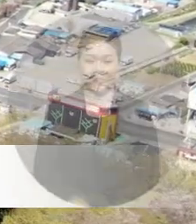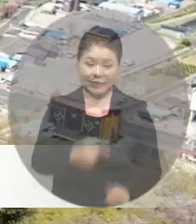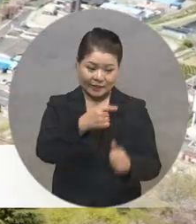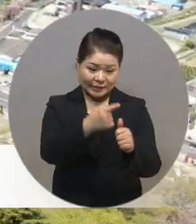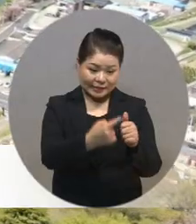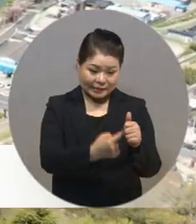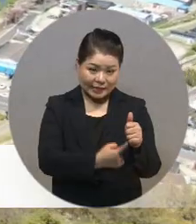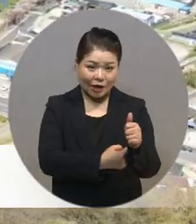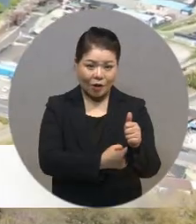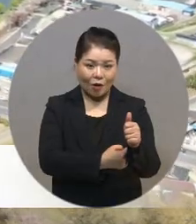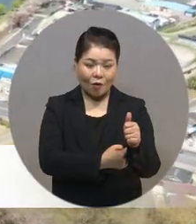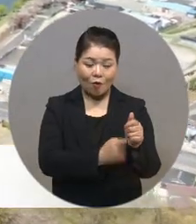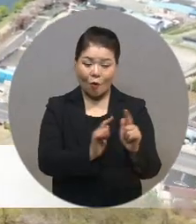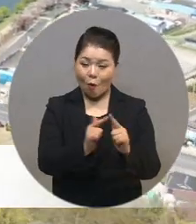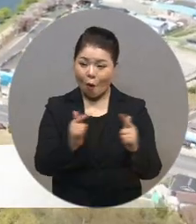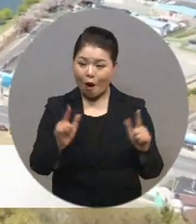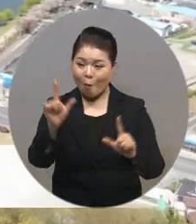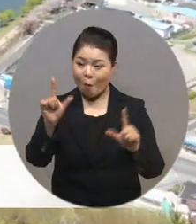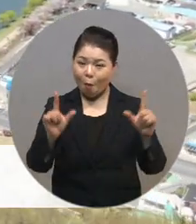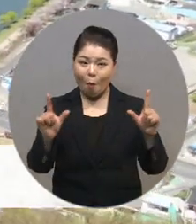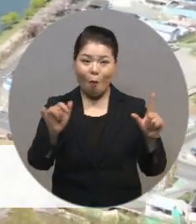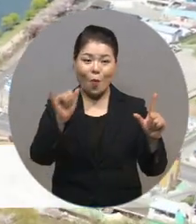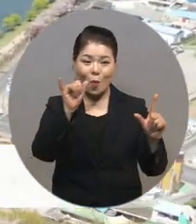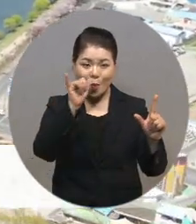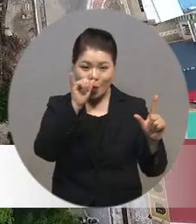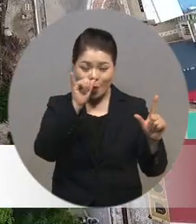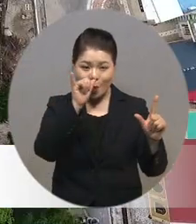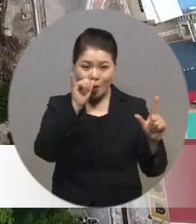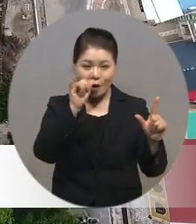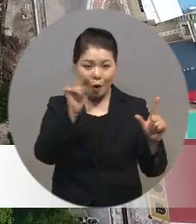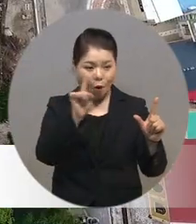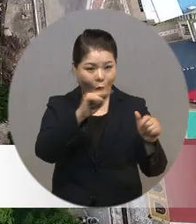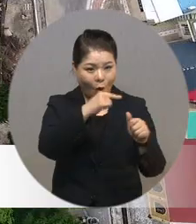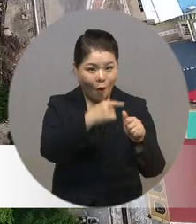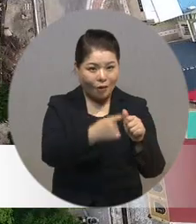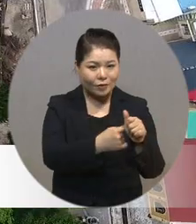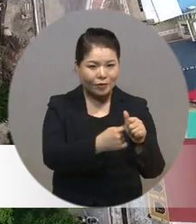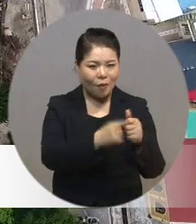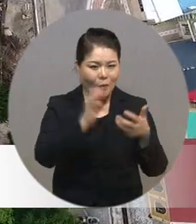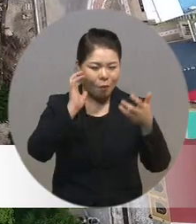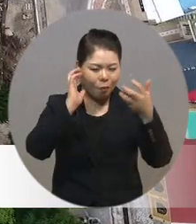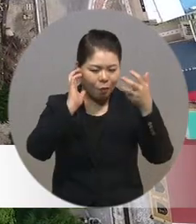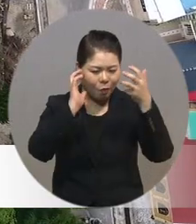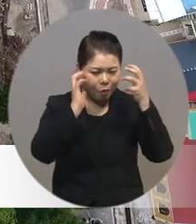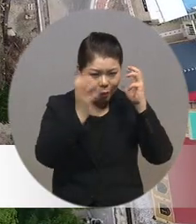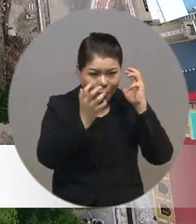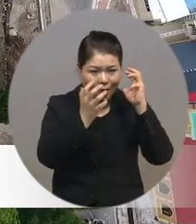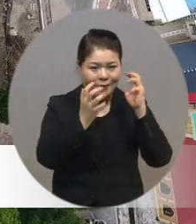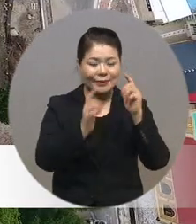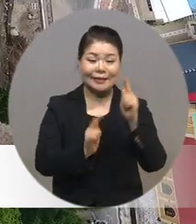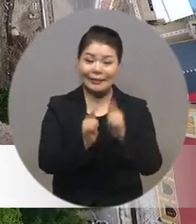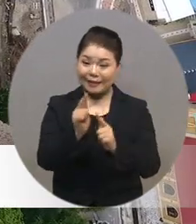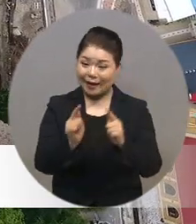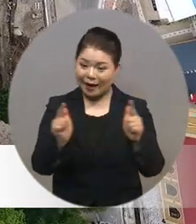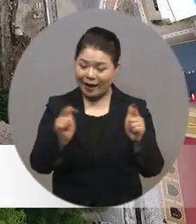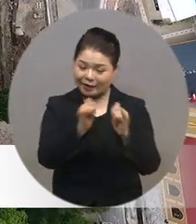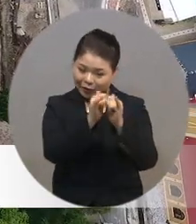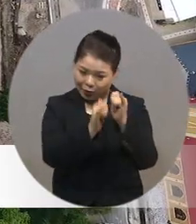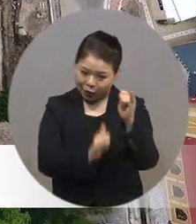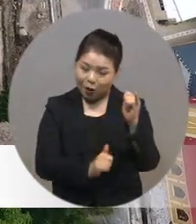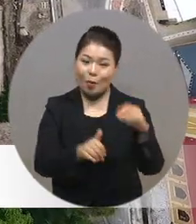자연은 여러 가지의 모습으로 존재하는데 어떤 자연은 복잡하면서도 다양한 역사와